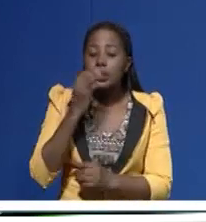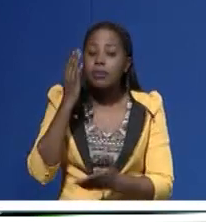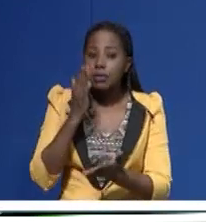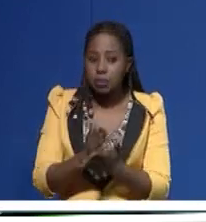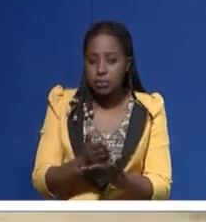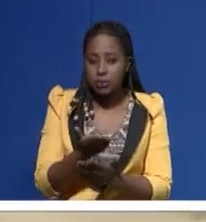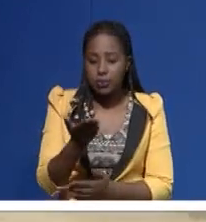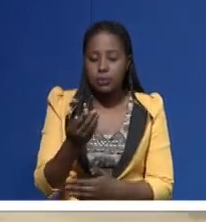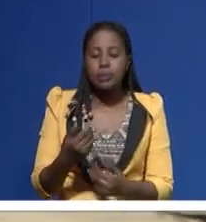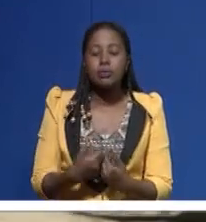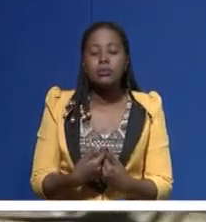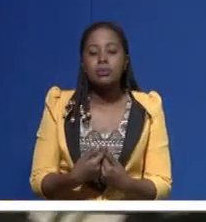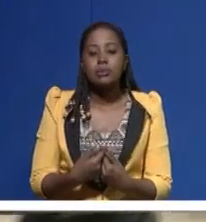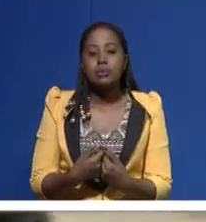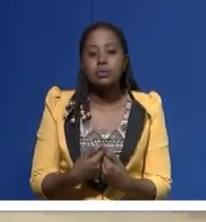kamili.